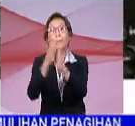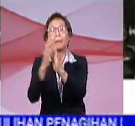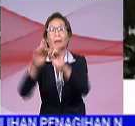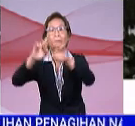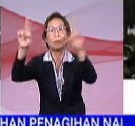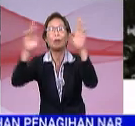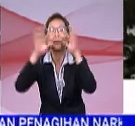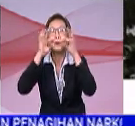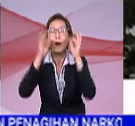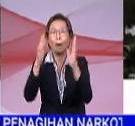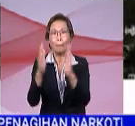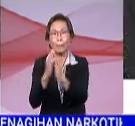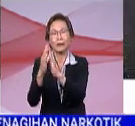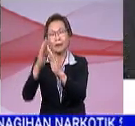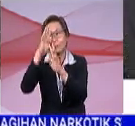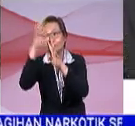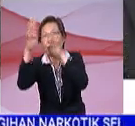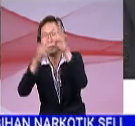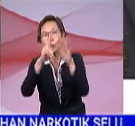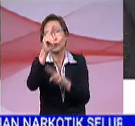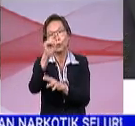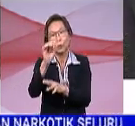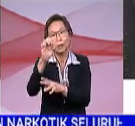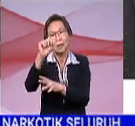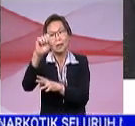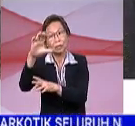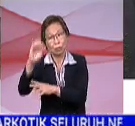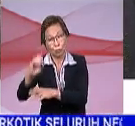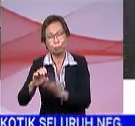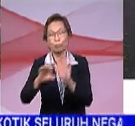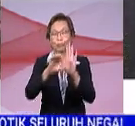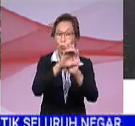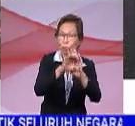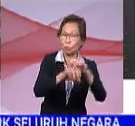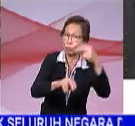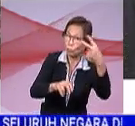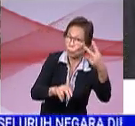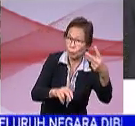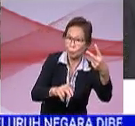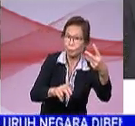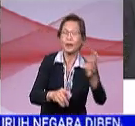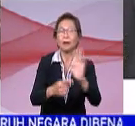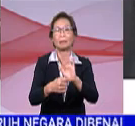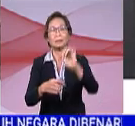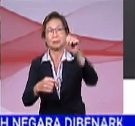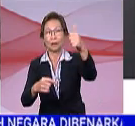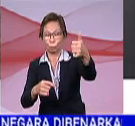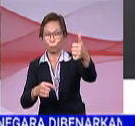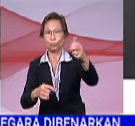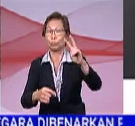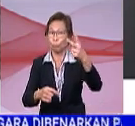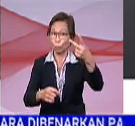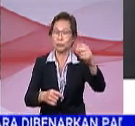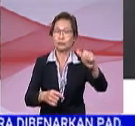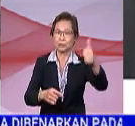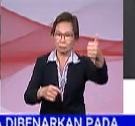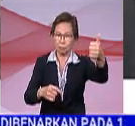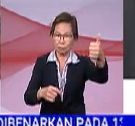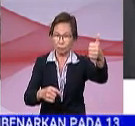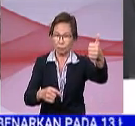dalam Bandaraya Kreatif UNESCO. Contohnya ada dua. Satu ialah dari segi arts